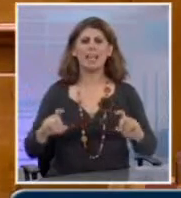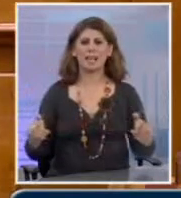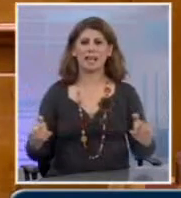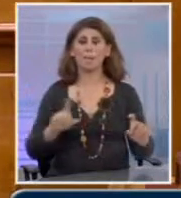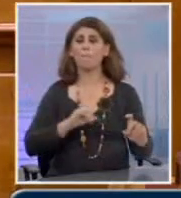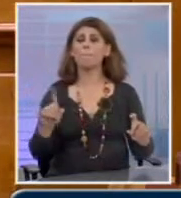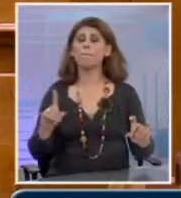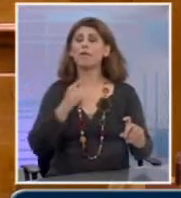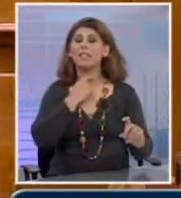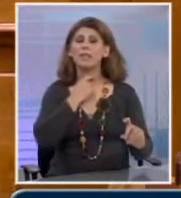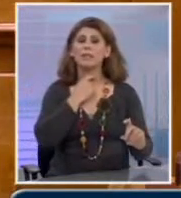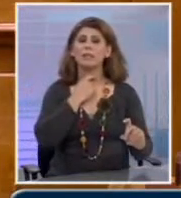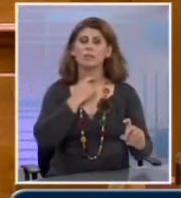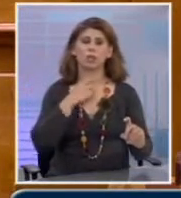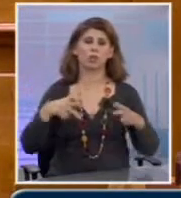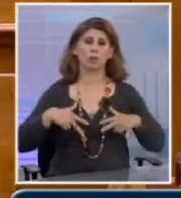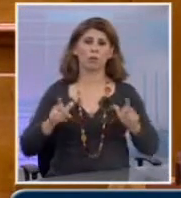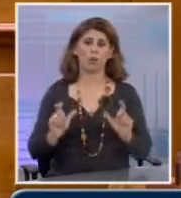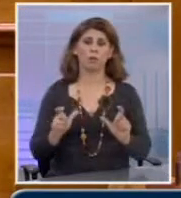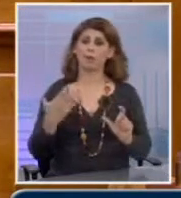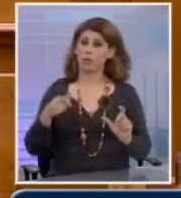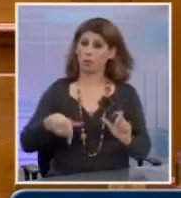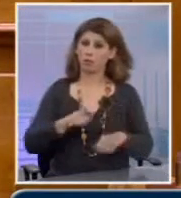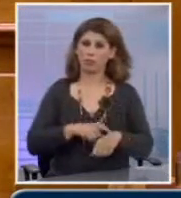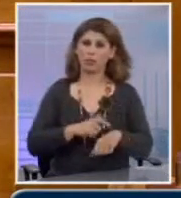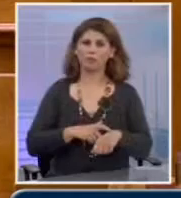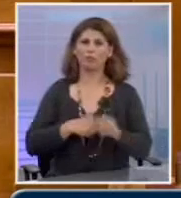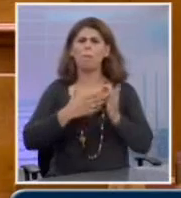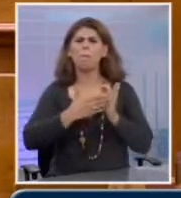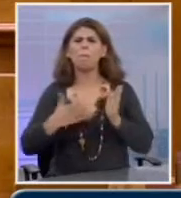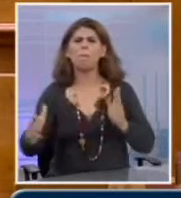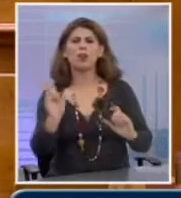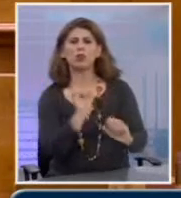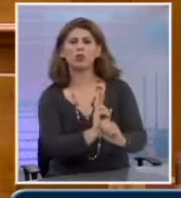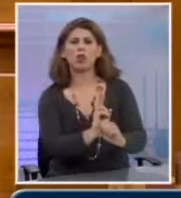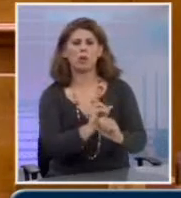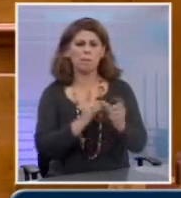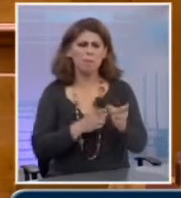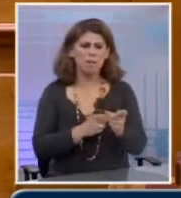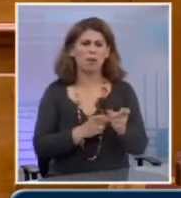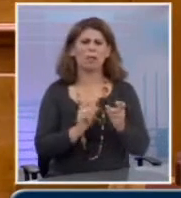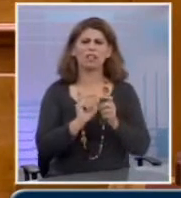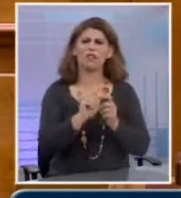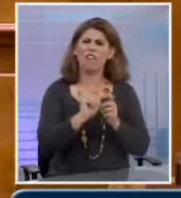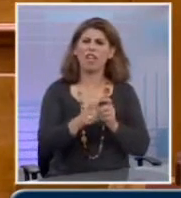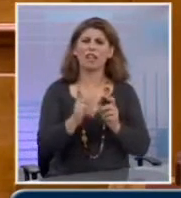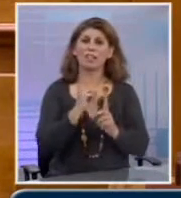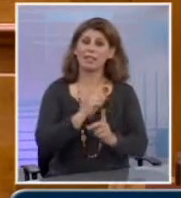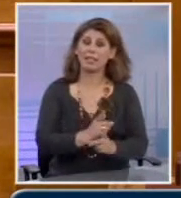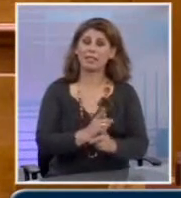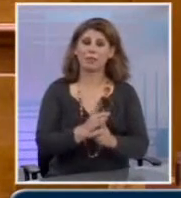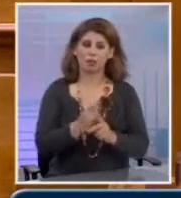μη χρήσιμα για τις ένοπλες δυνάμεις. Έχουμε ατέλειωτα στόκ από πυρομαχικά